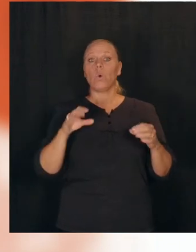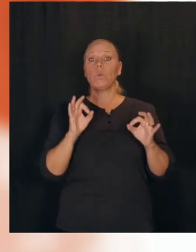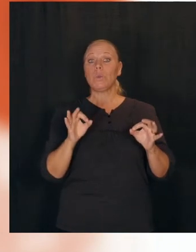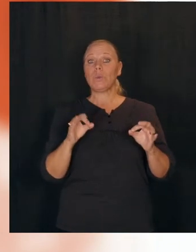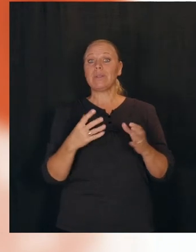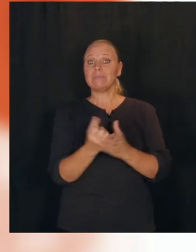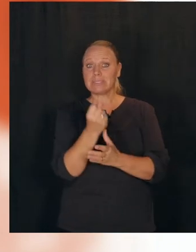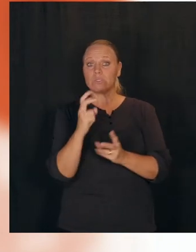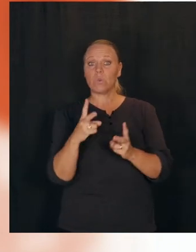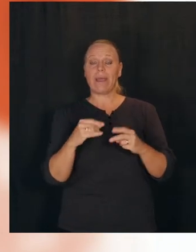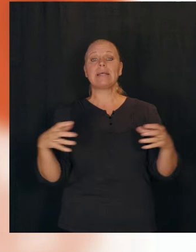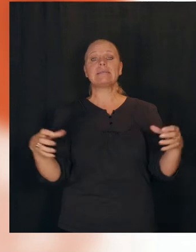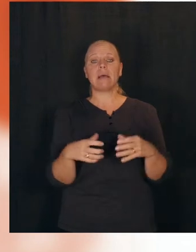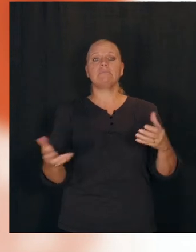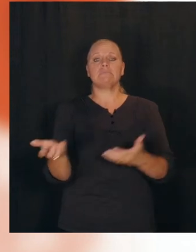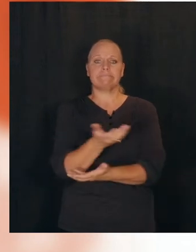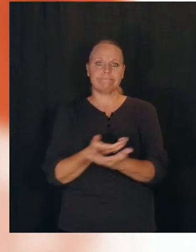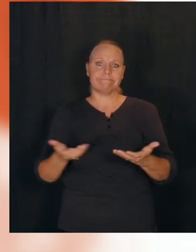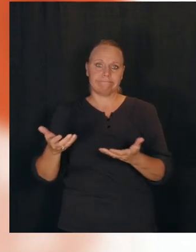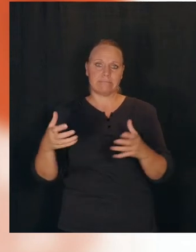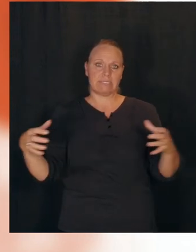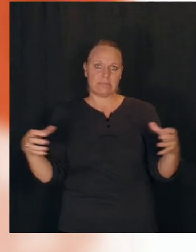Nästa.